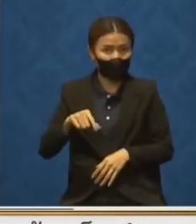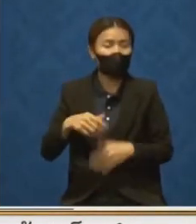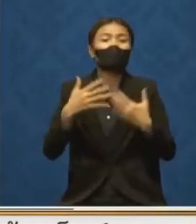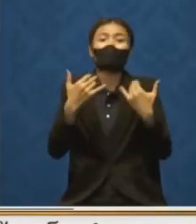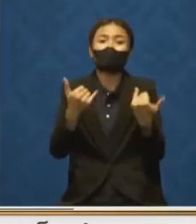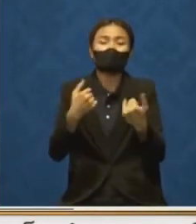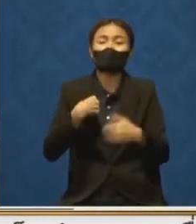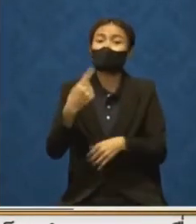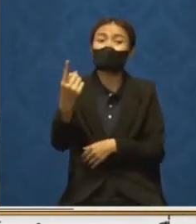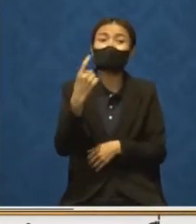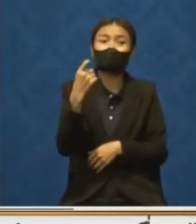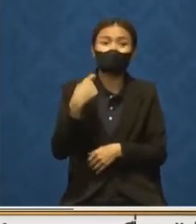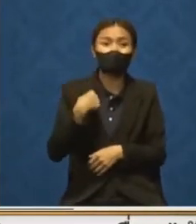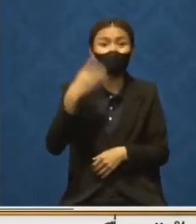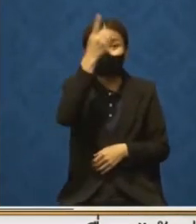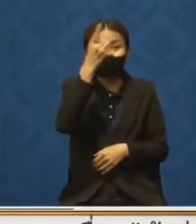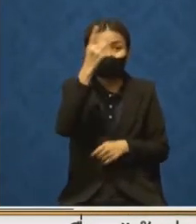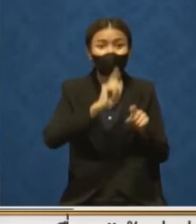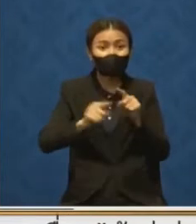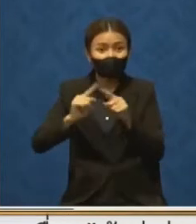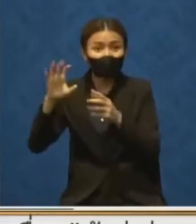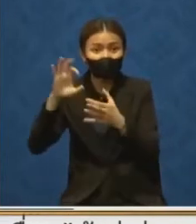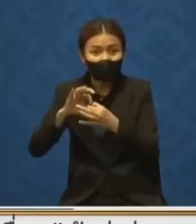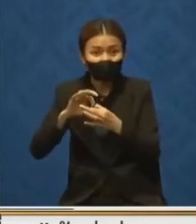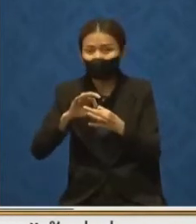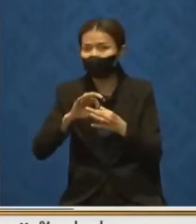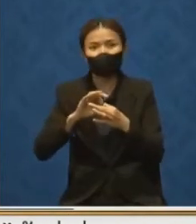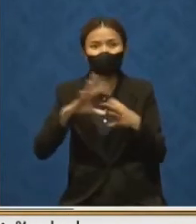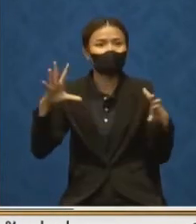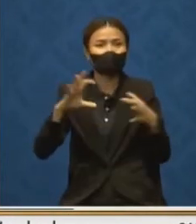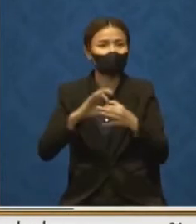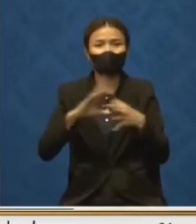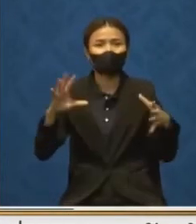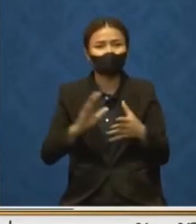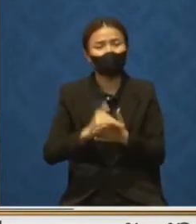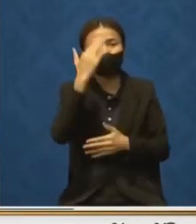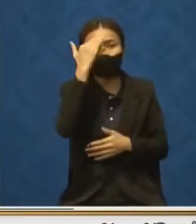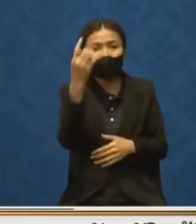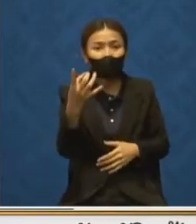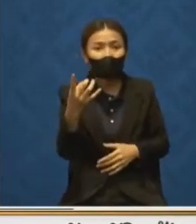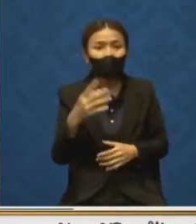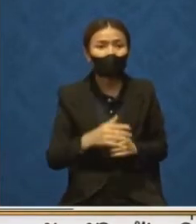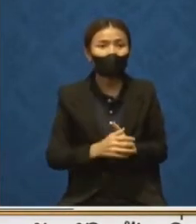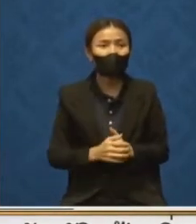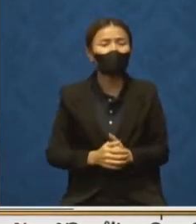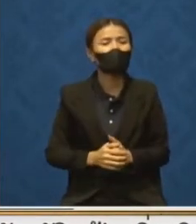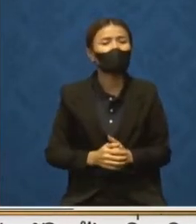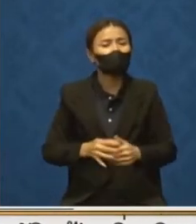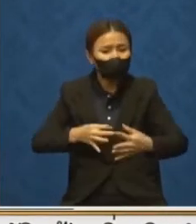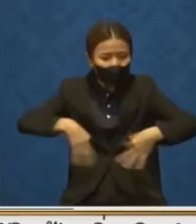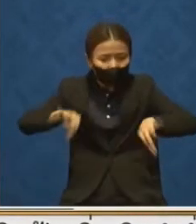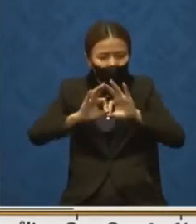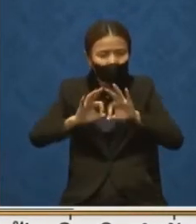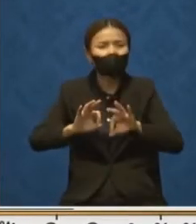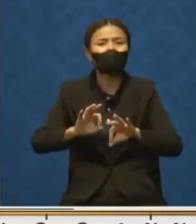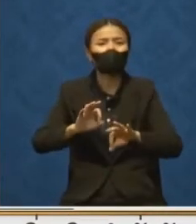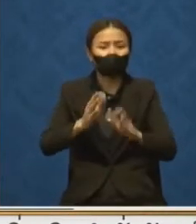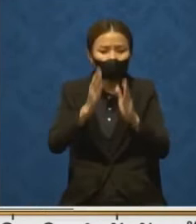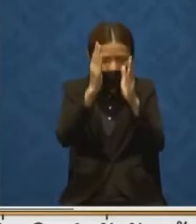ข้าข่ายไหมไม่เข้าฮะเพราะอะไรครับต้องเป็นผู้ที่เชี่ยวชาญในกระบวนการผลิ